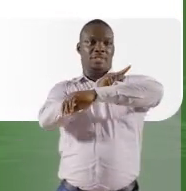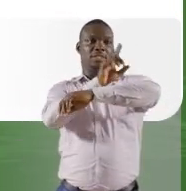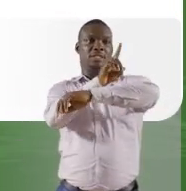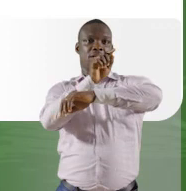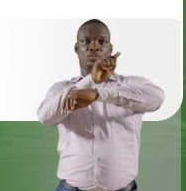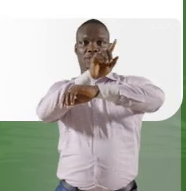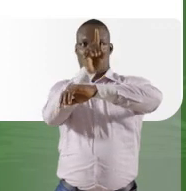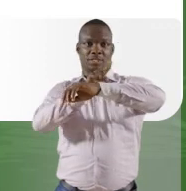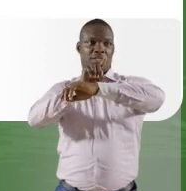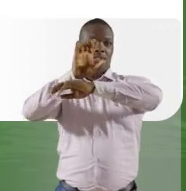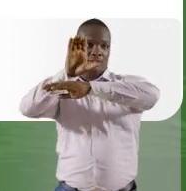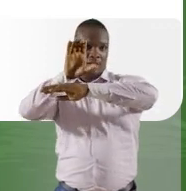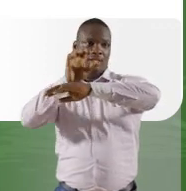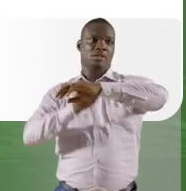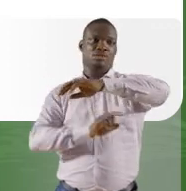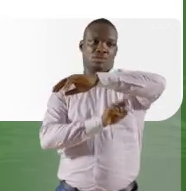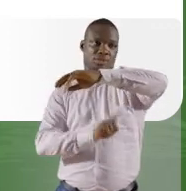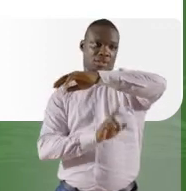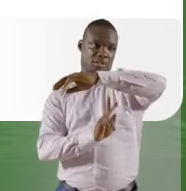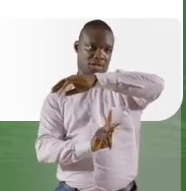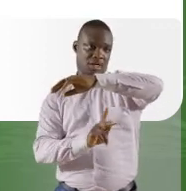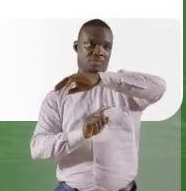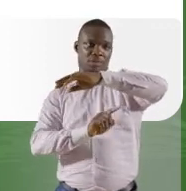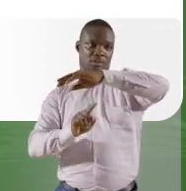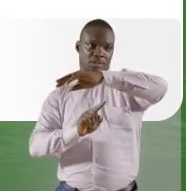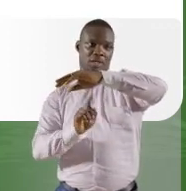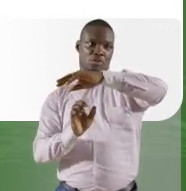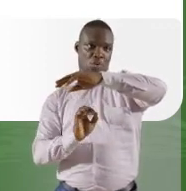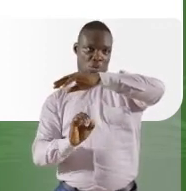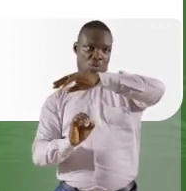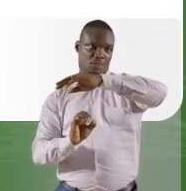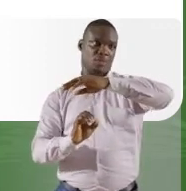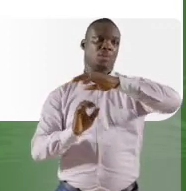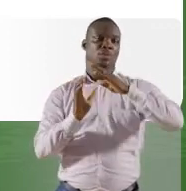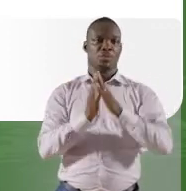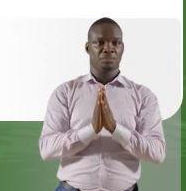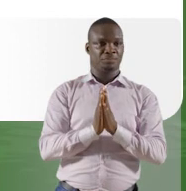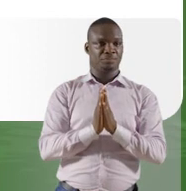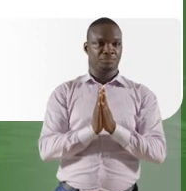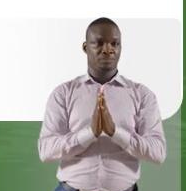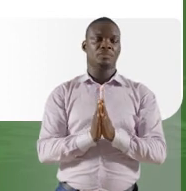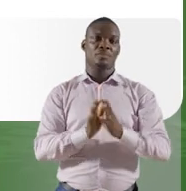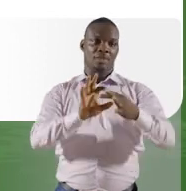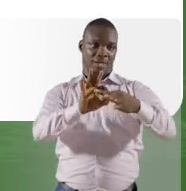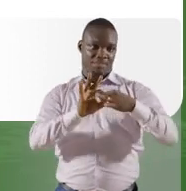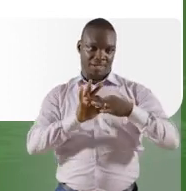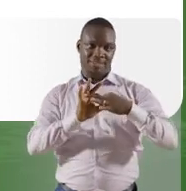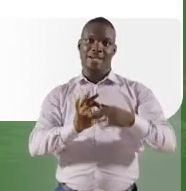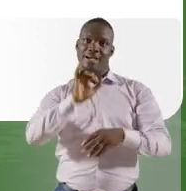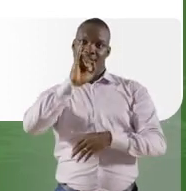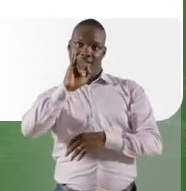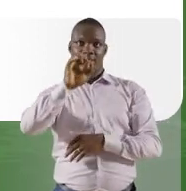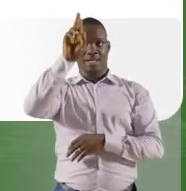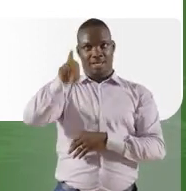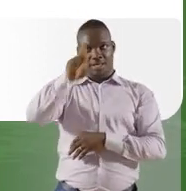ZC sur ZD moins ZC sur ZK moins ZO appartient à